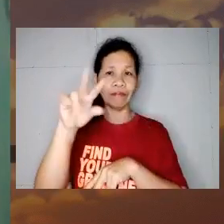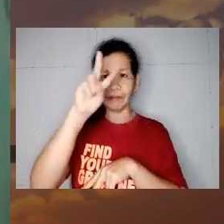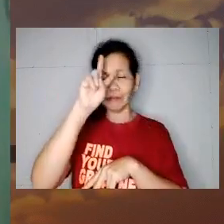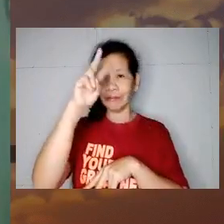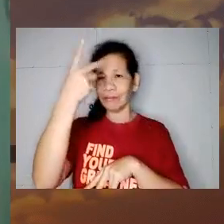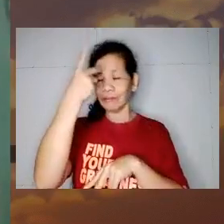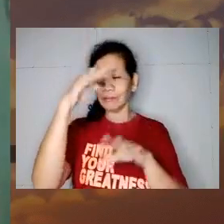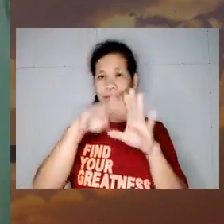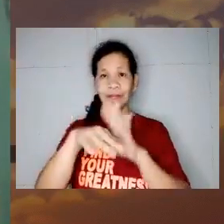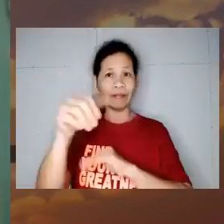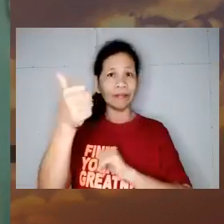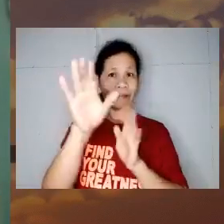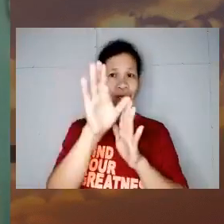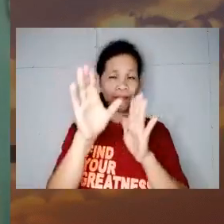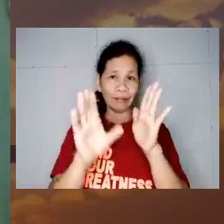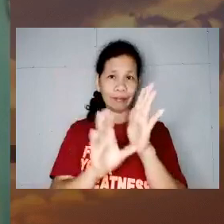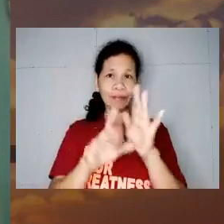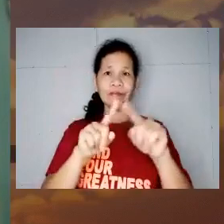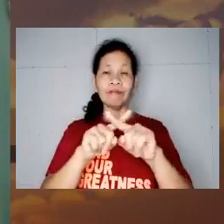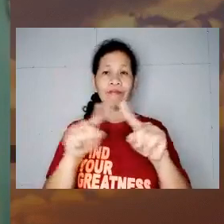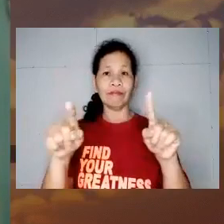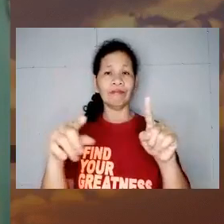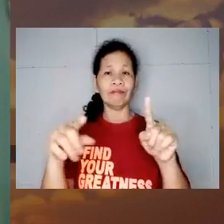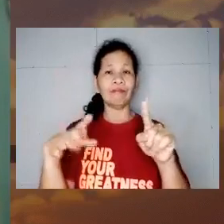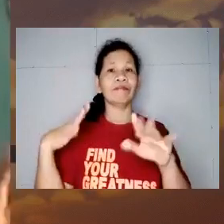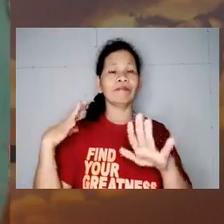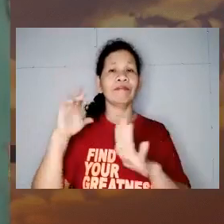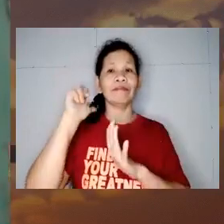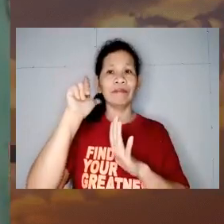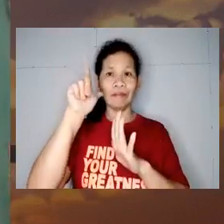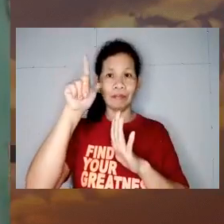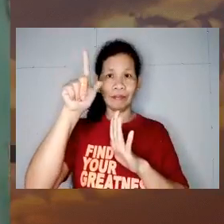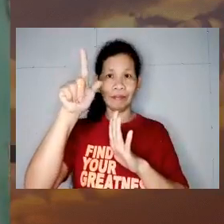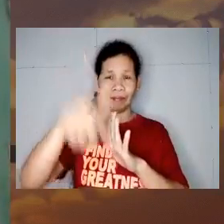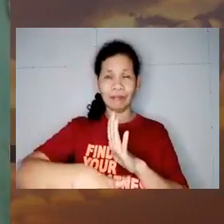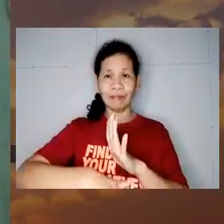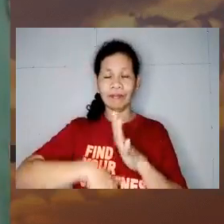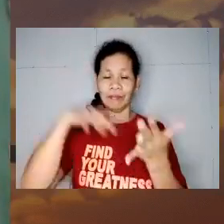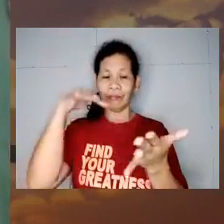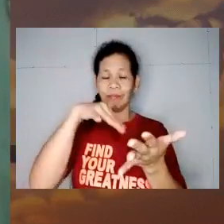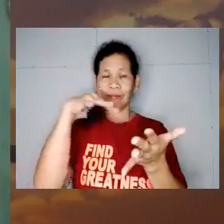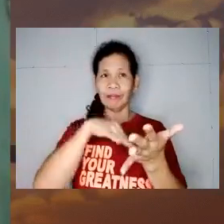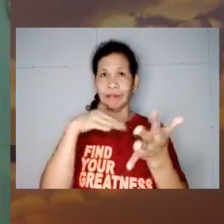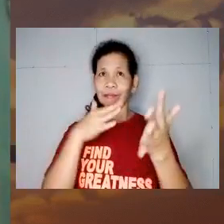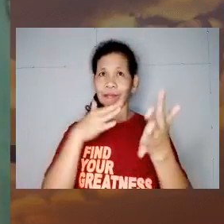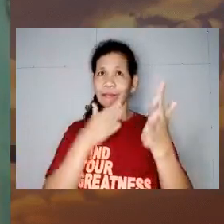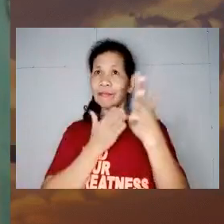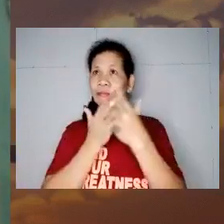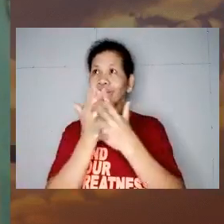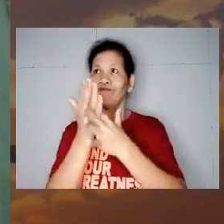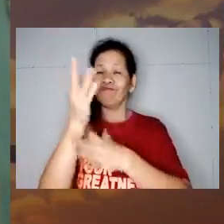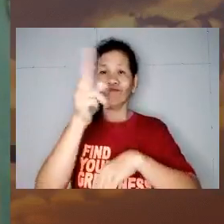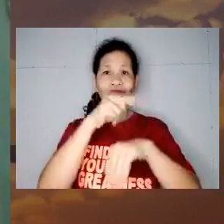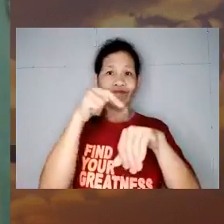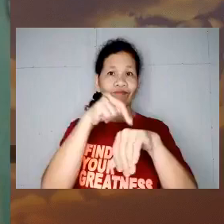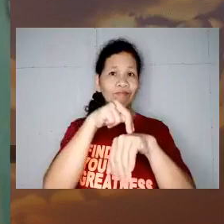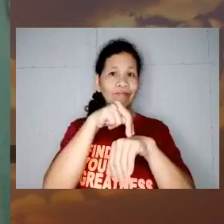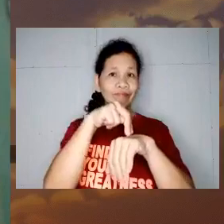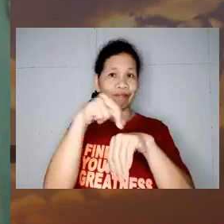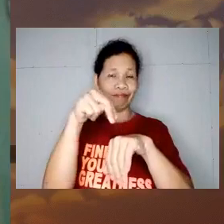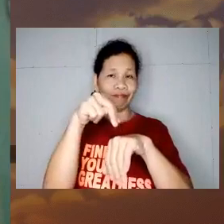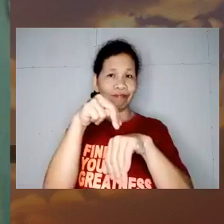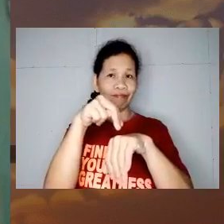Ngunit, napag-alaman nila ito sa kalikasan o sa tamang panggagawin